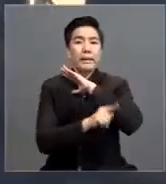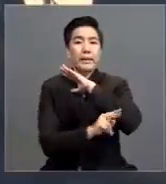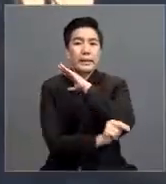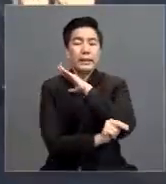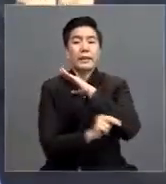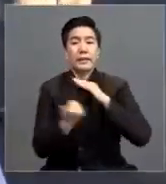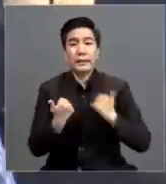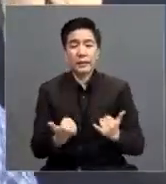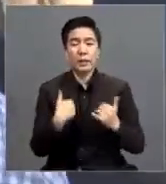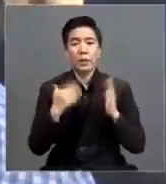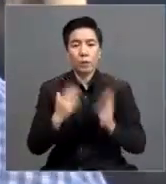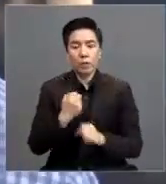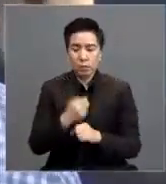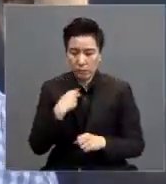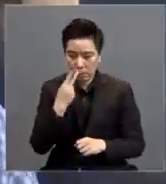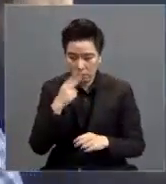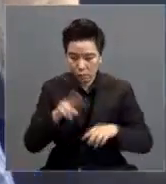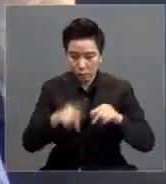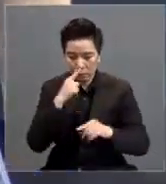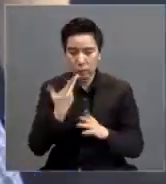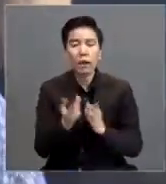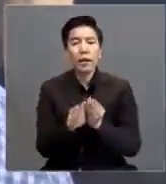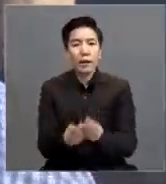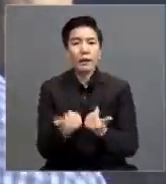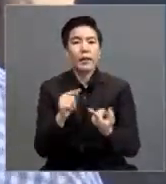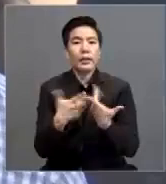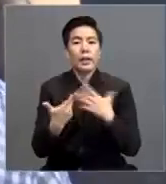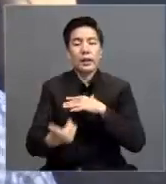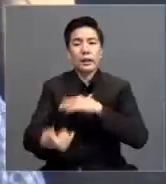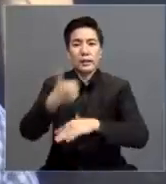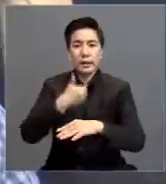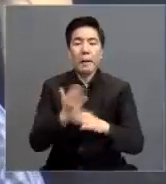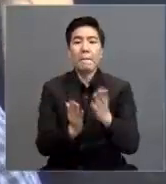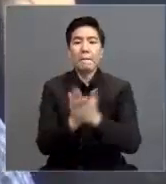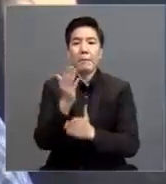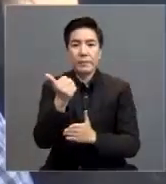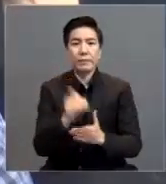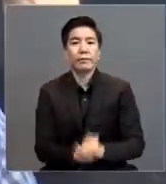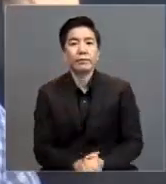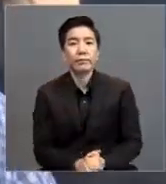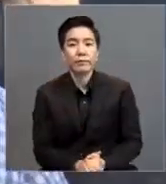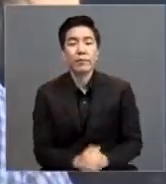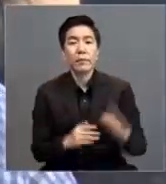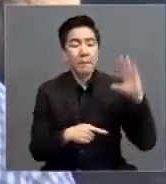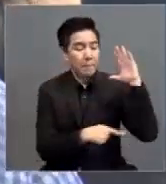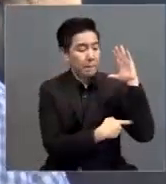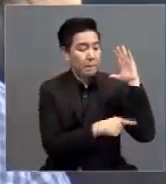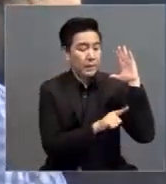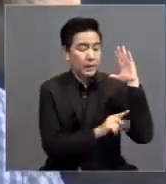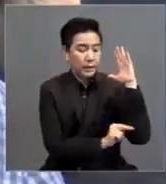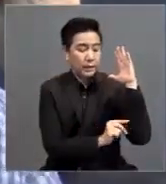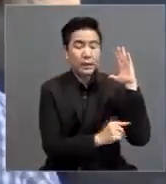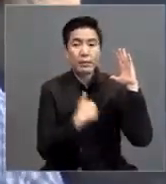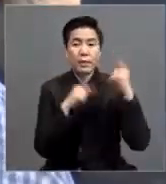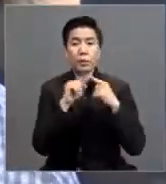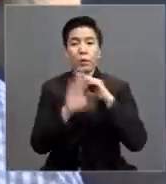านีเว้นแต่ครับได้รับอนุญาตจากเจ้าพนักงานควบคุมโรคติดต่อเท่านั้นถึงจะสามารถที่จะผ่านได้นอกจากปัตตานีแล้ว